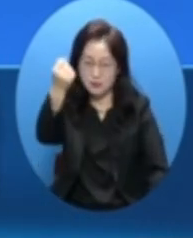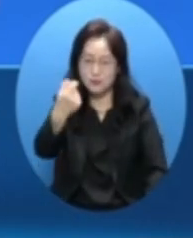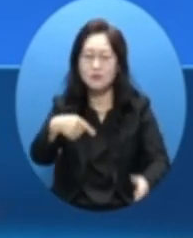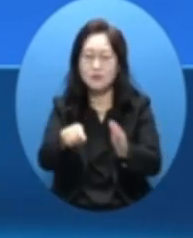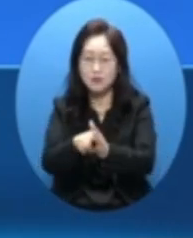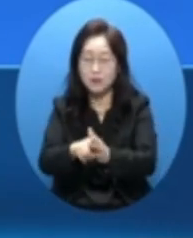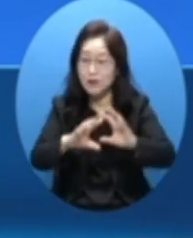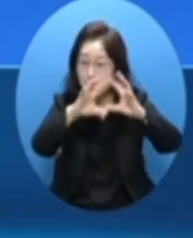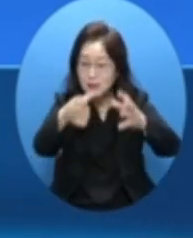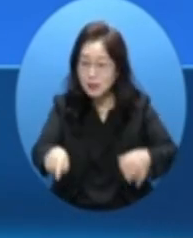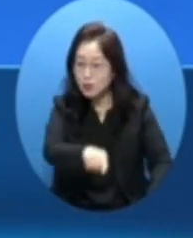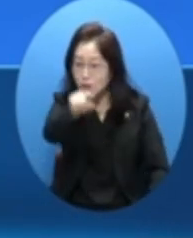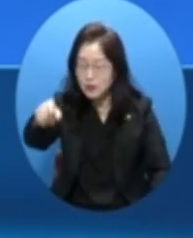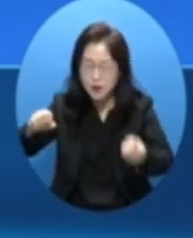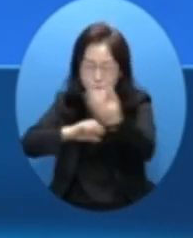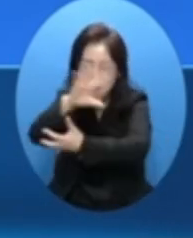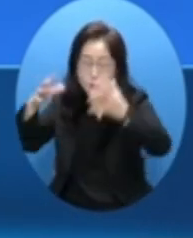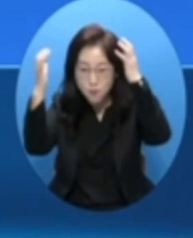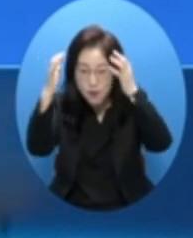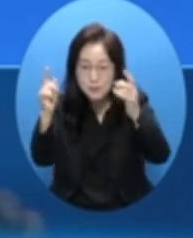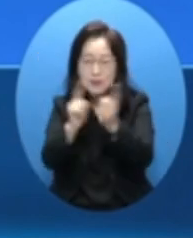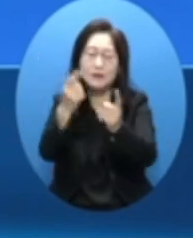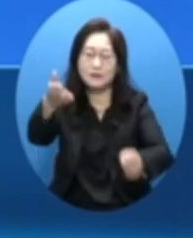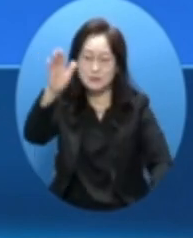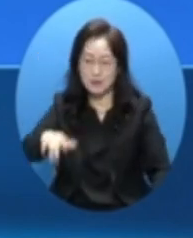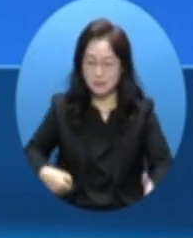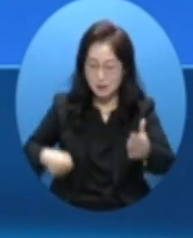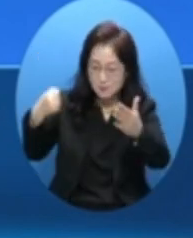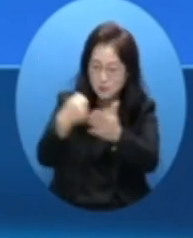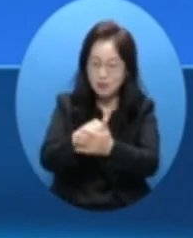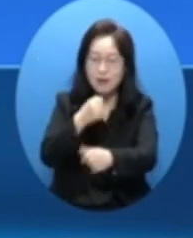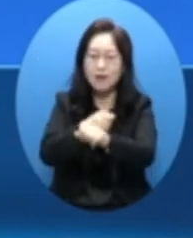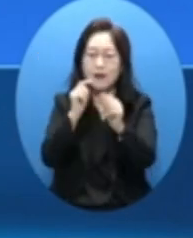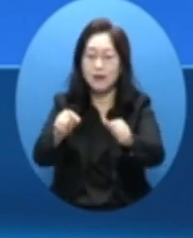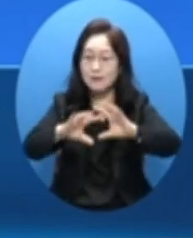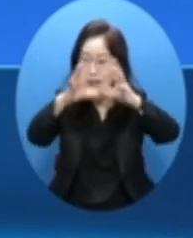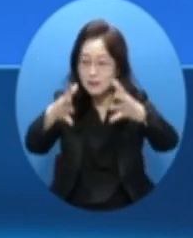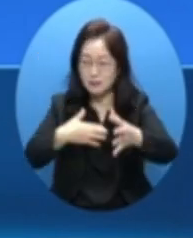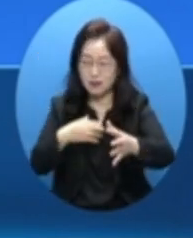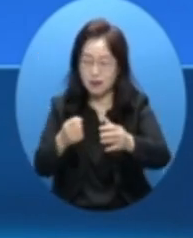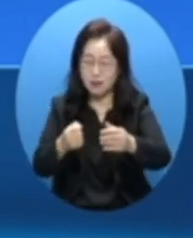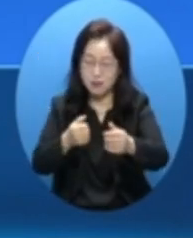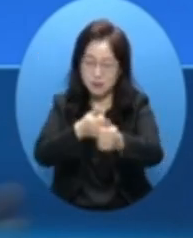세상에서 너희가 환란을 당하나 담대하라 내가 세상을